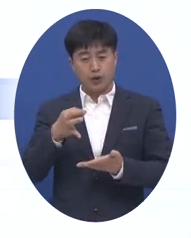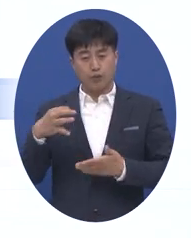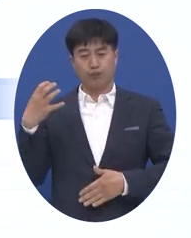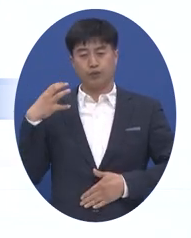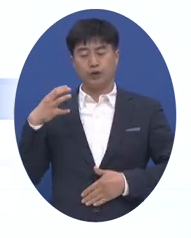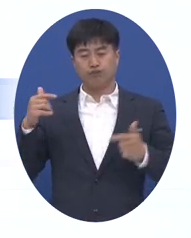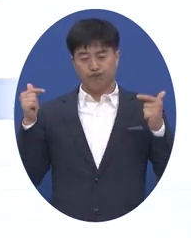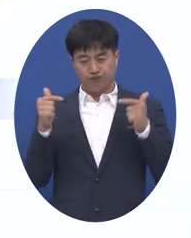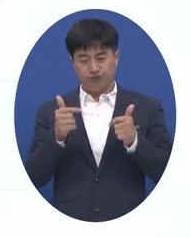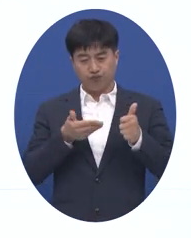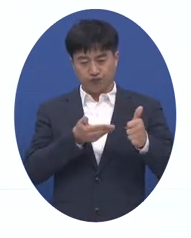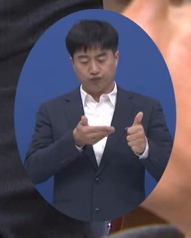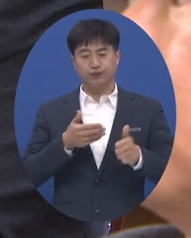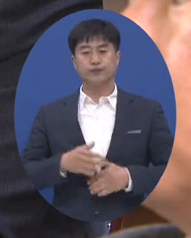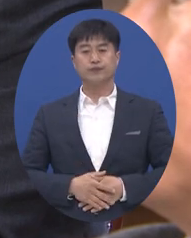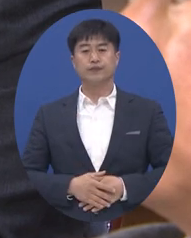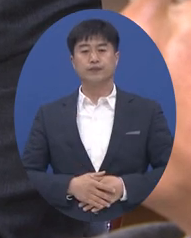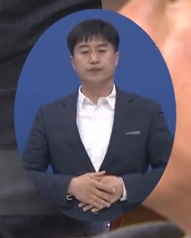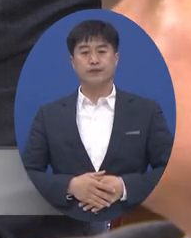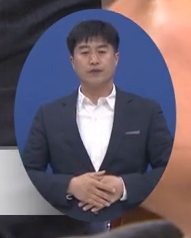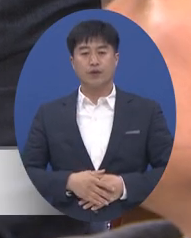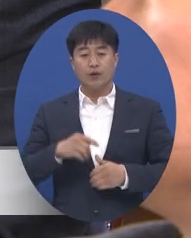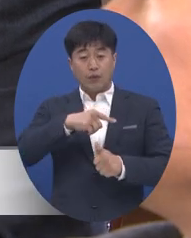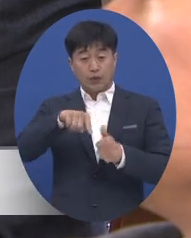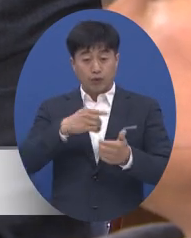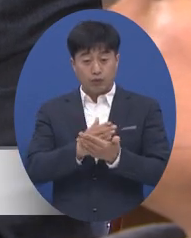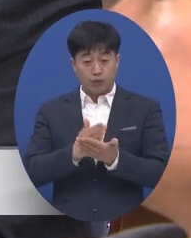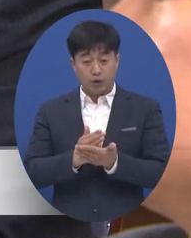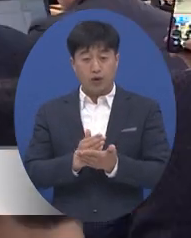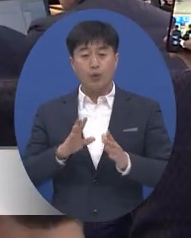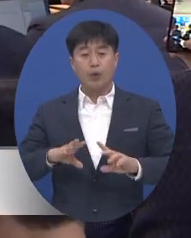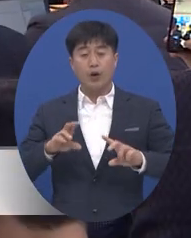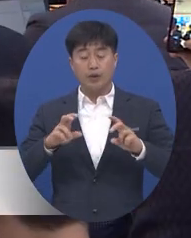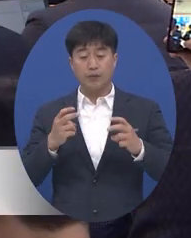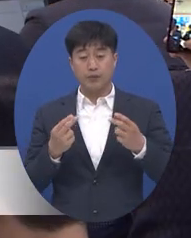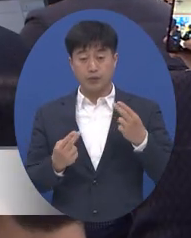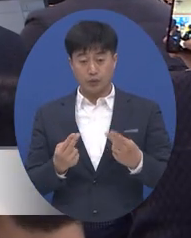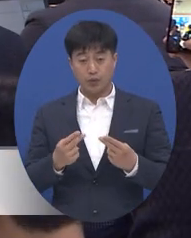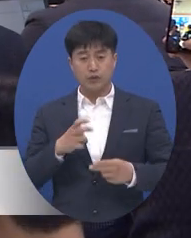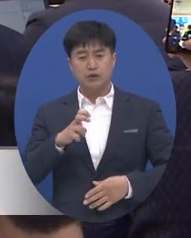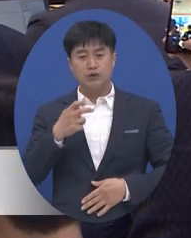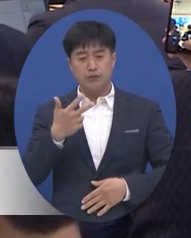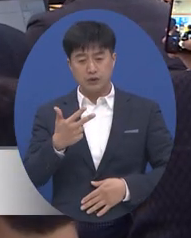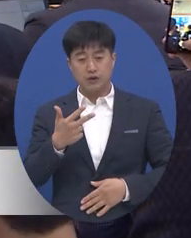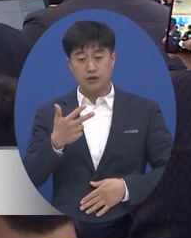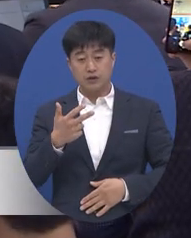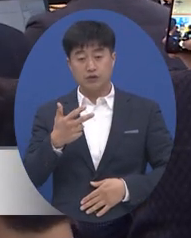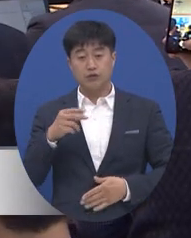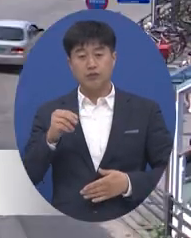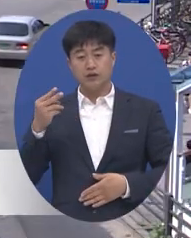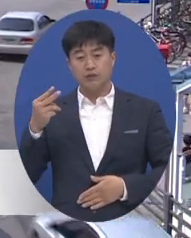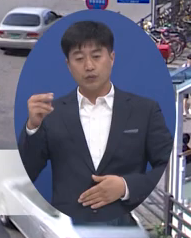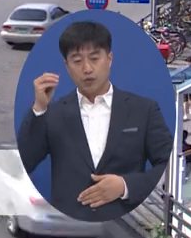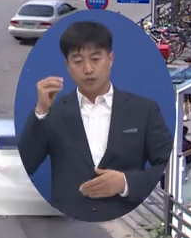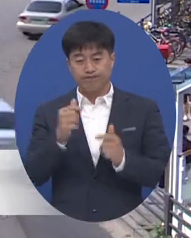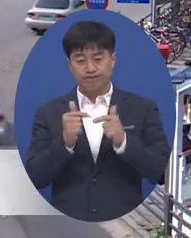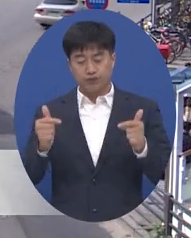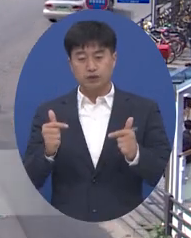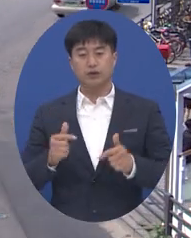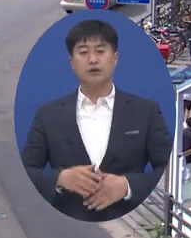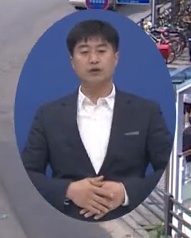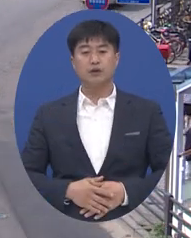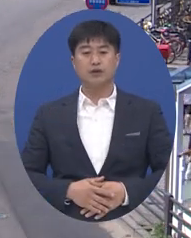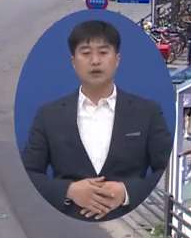부담을 완화해 드리려고 합니다. 환경 분야 예산은 올해보다 77.2%가 증가한 1조 2,248억 원